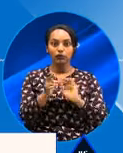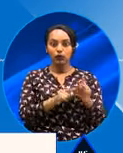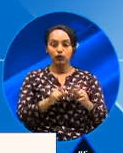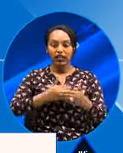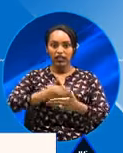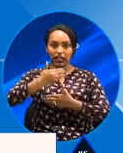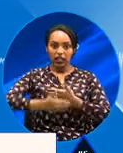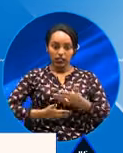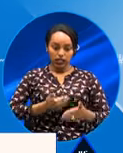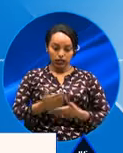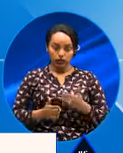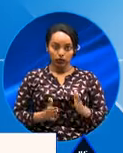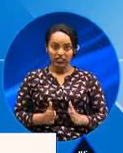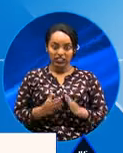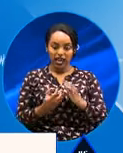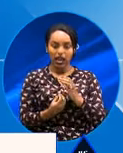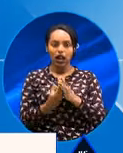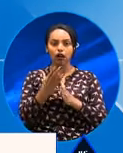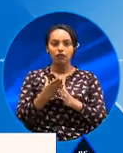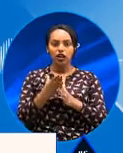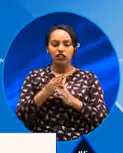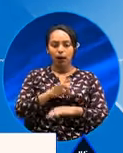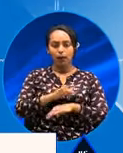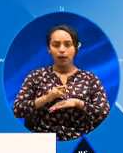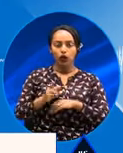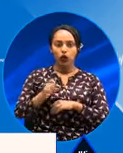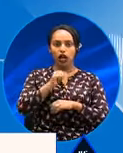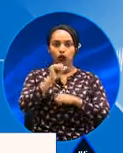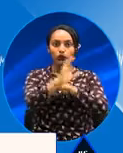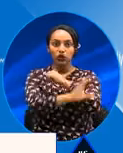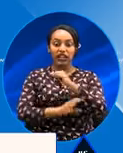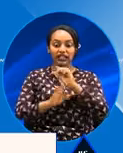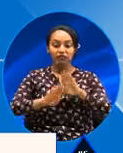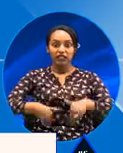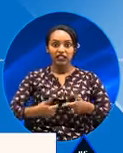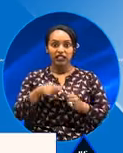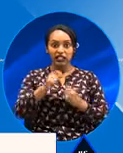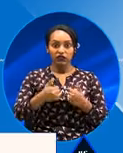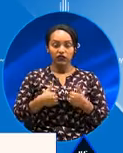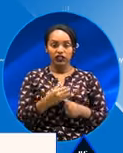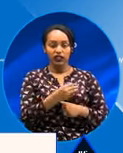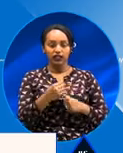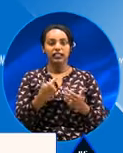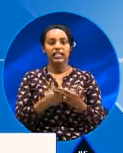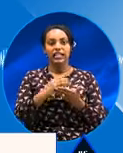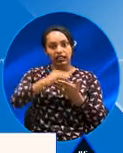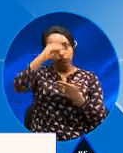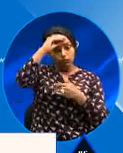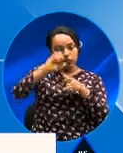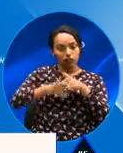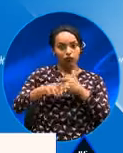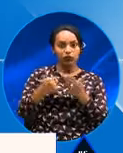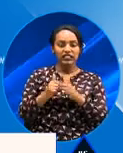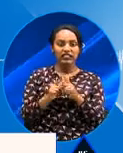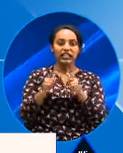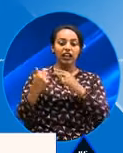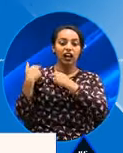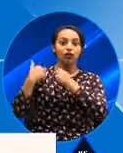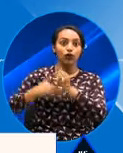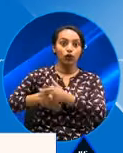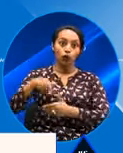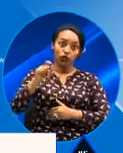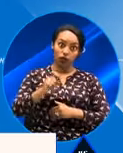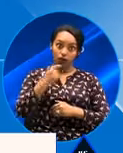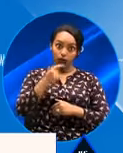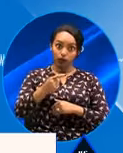ደግሞ ለቀጣይ ትውልድ የለማች ያልተራቆተች ሀገርን ማስረከብ ያስፈልጋልና የትምህርት ዘርፉ በዚህ ትልቅ ኃላፊነቱን